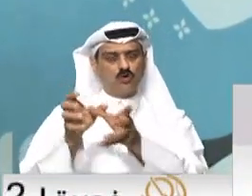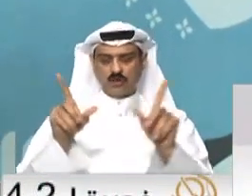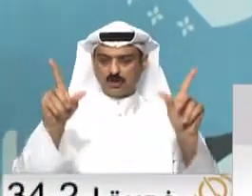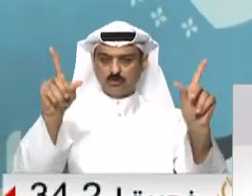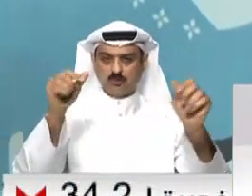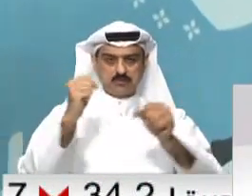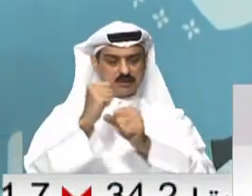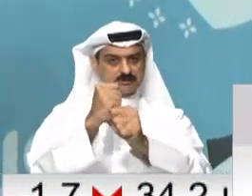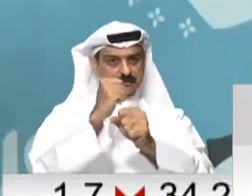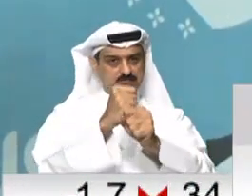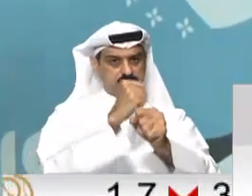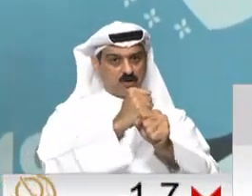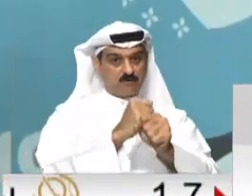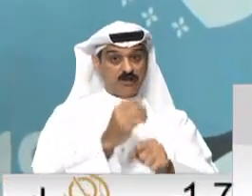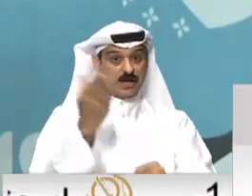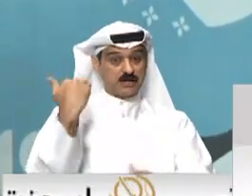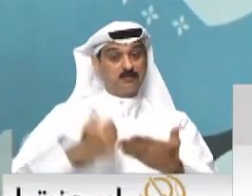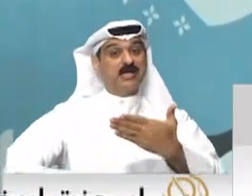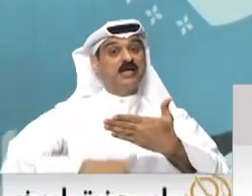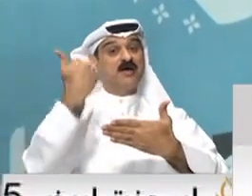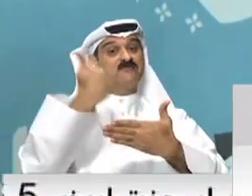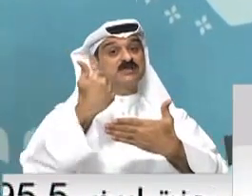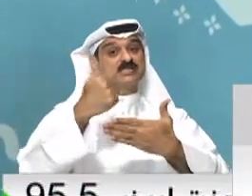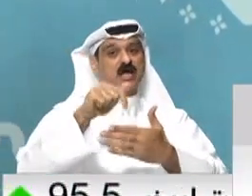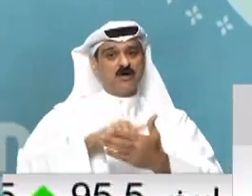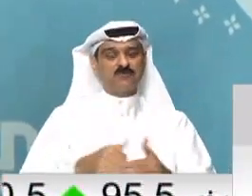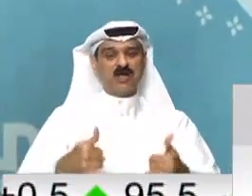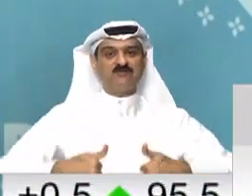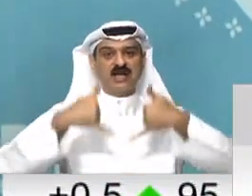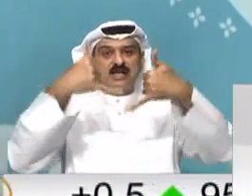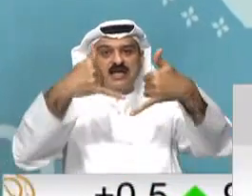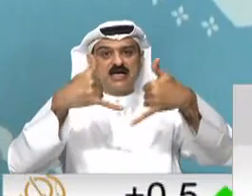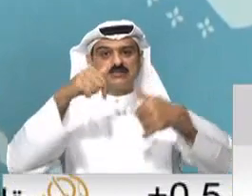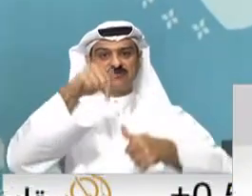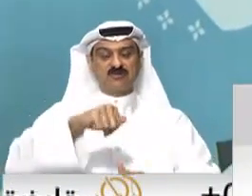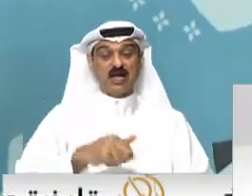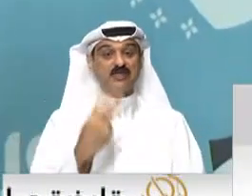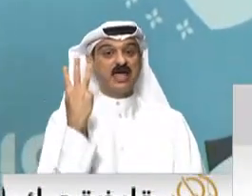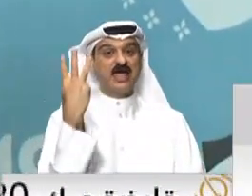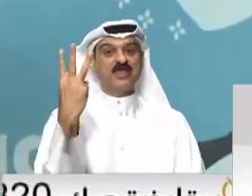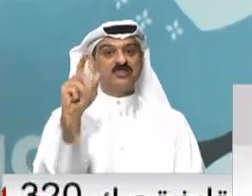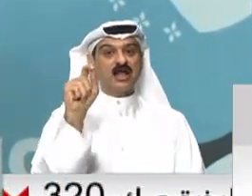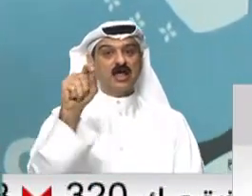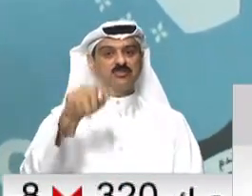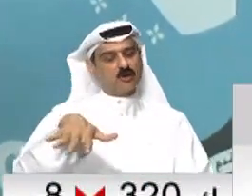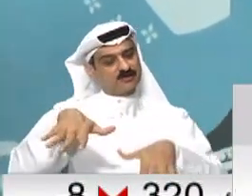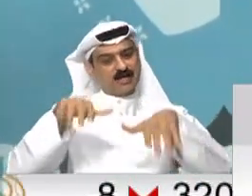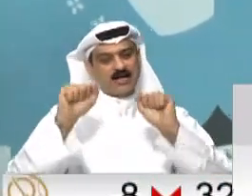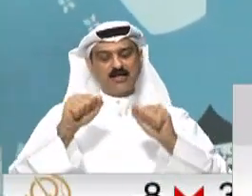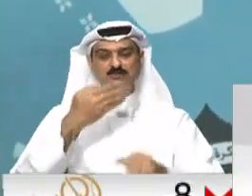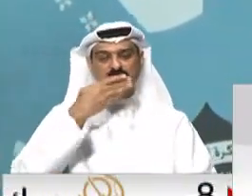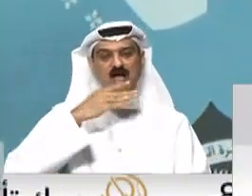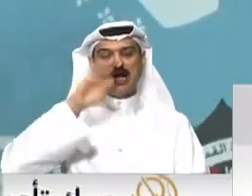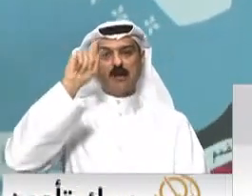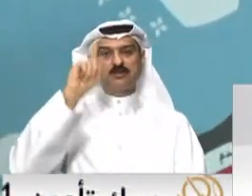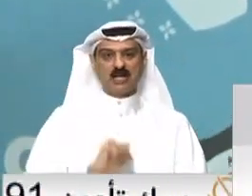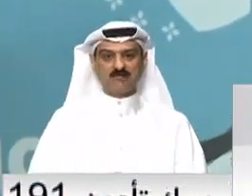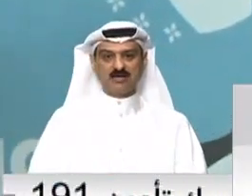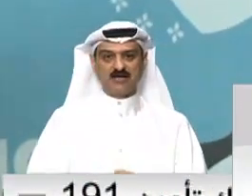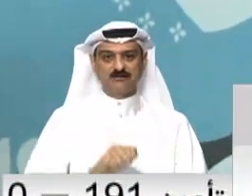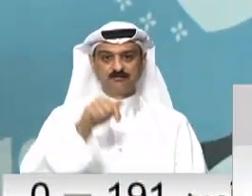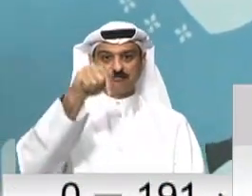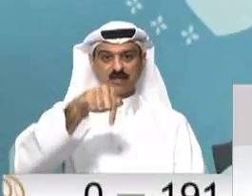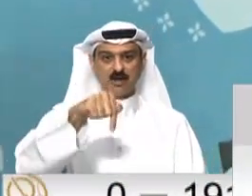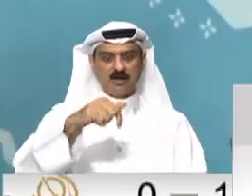حصول على بطوله حضره سيدي صاحب السمو هذه جوله فيها ثلاث نقاط اي جوله خلصناها اللهم لك الحمد انجزنا المهمه على اكمل